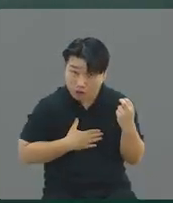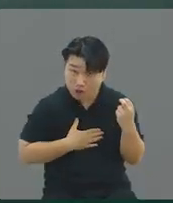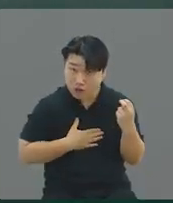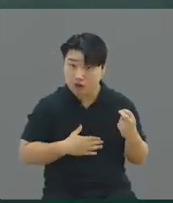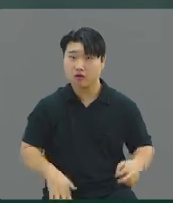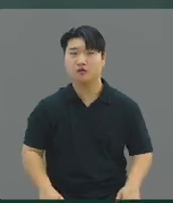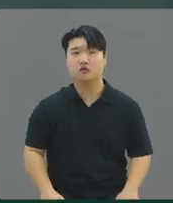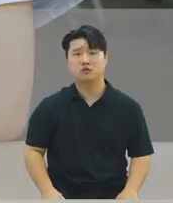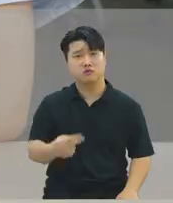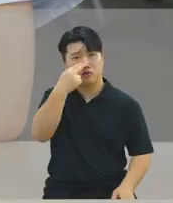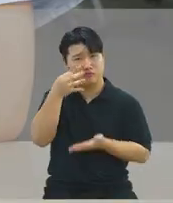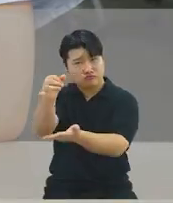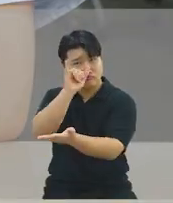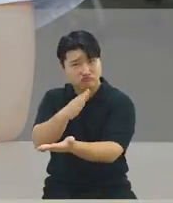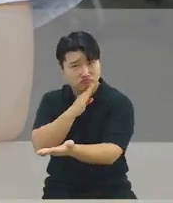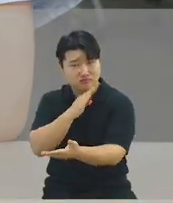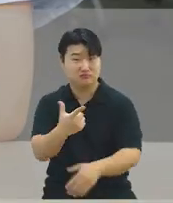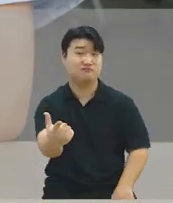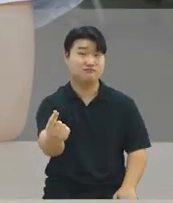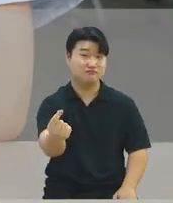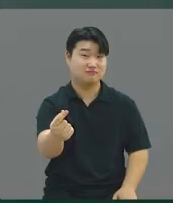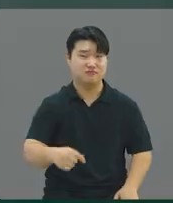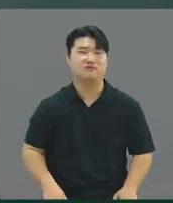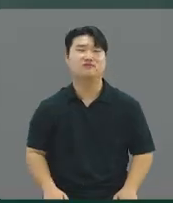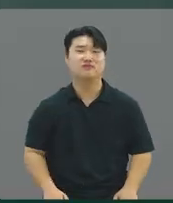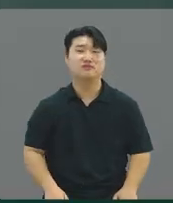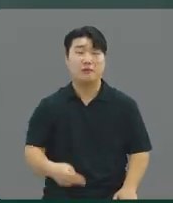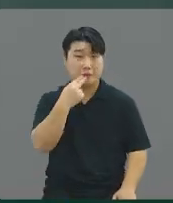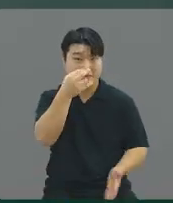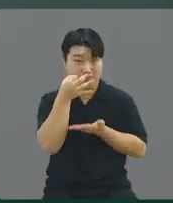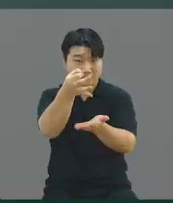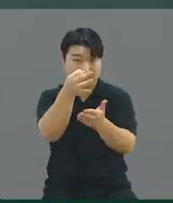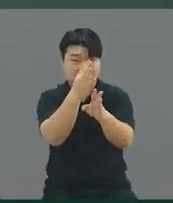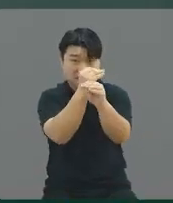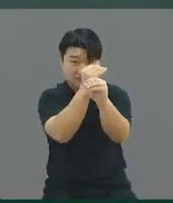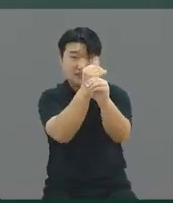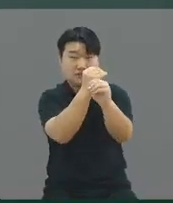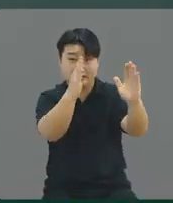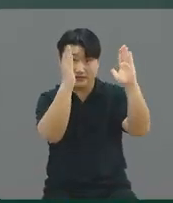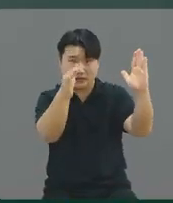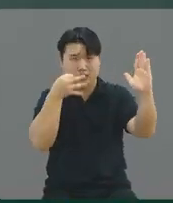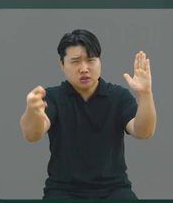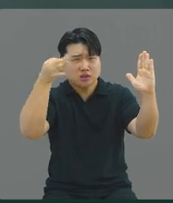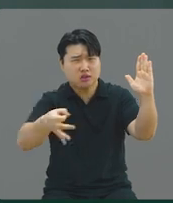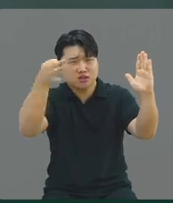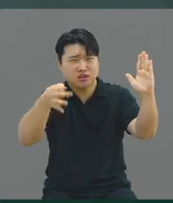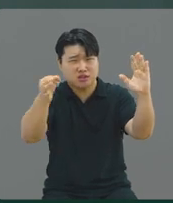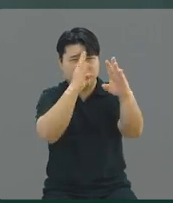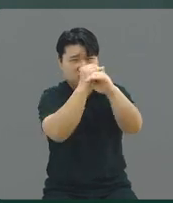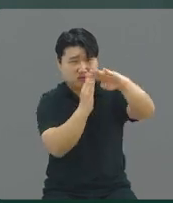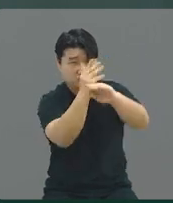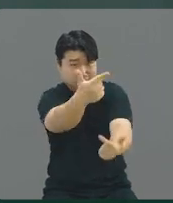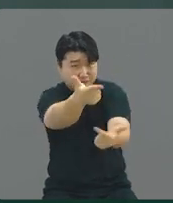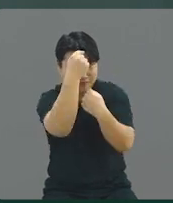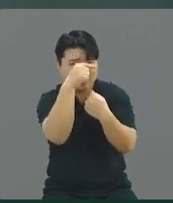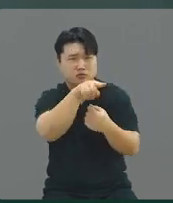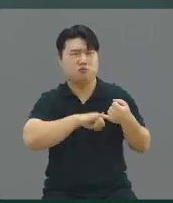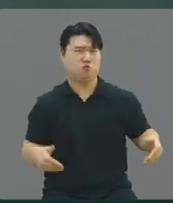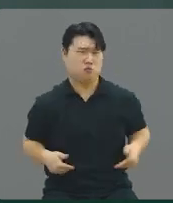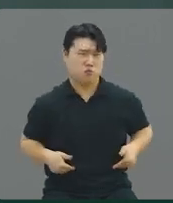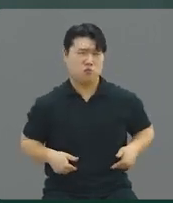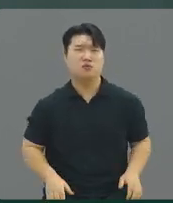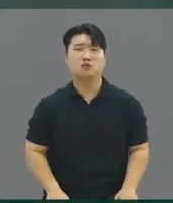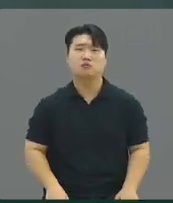우리가 받으려면 어떻게 해야 되죠? 보험료를 내야죠? 맞습니다. 그 가입 기간 동안 보험료를 열심히 내서 그 가입